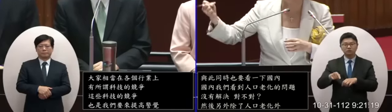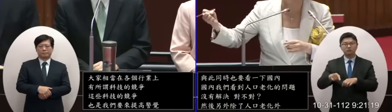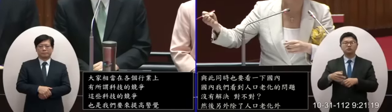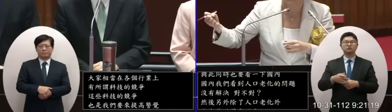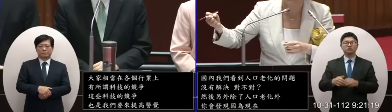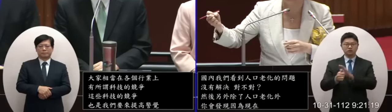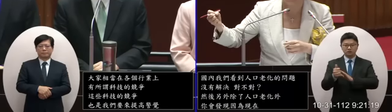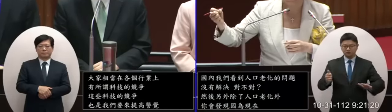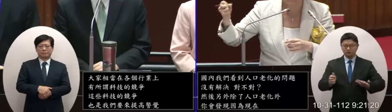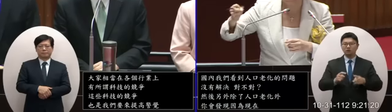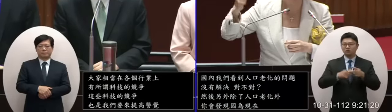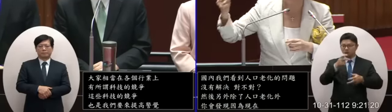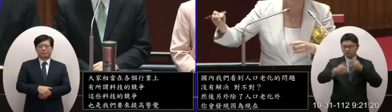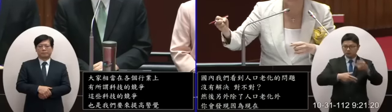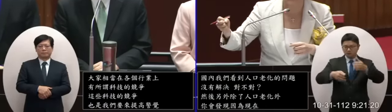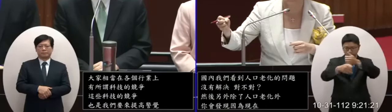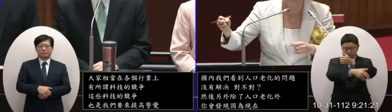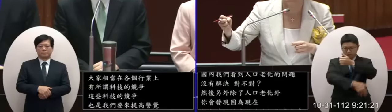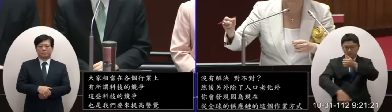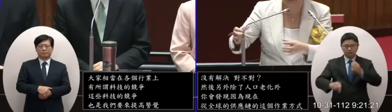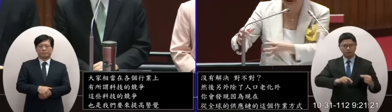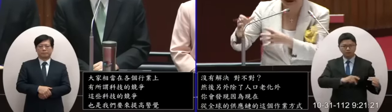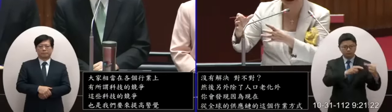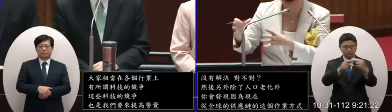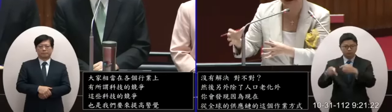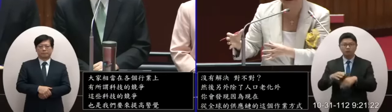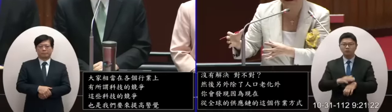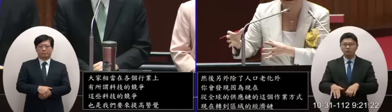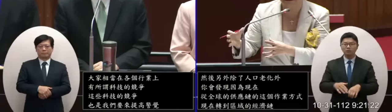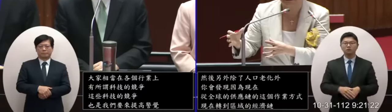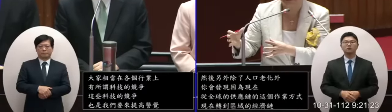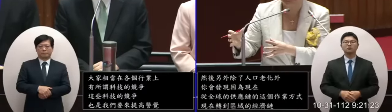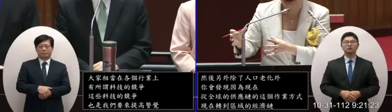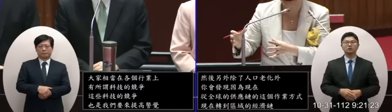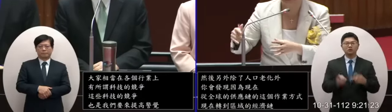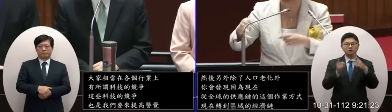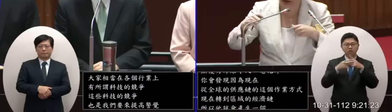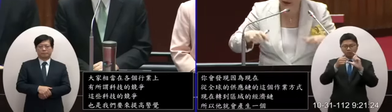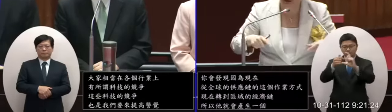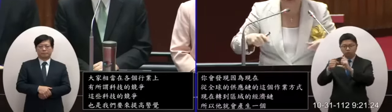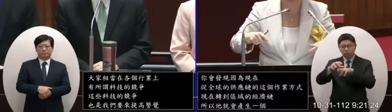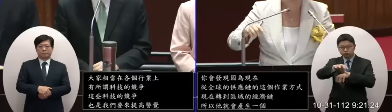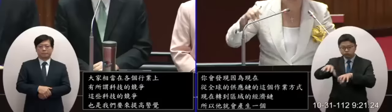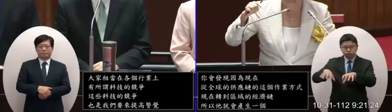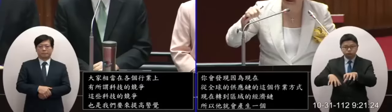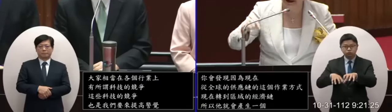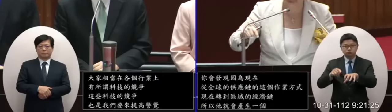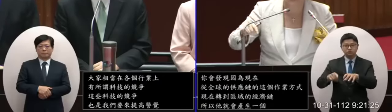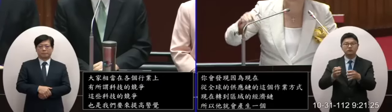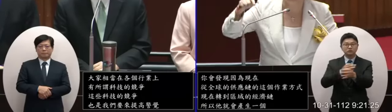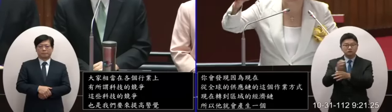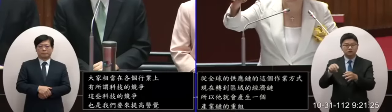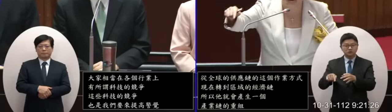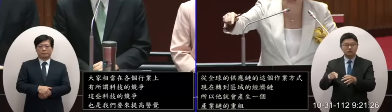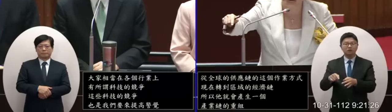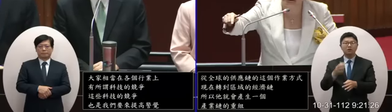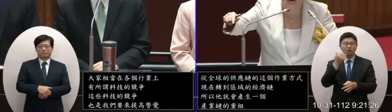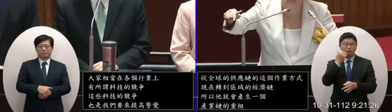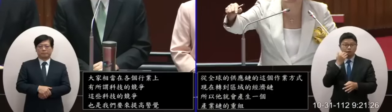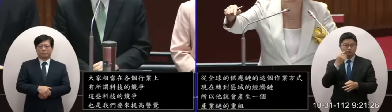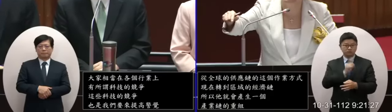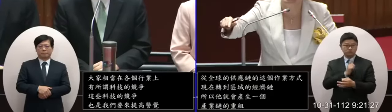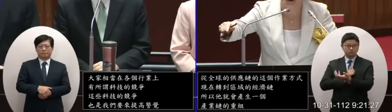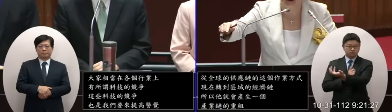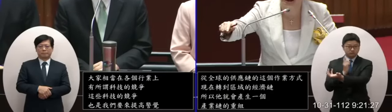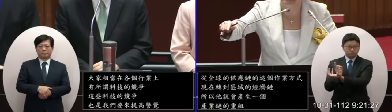产业链的重组。在这个重组之下呢，因为它是区域经济，所以如果你没有办法加入